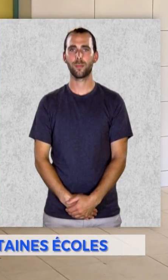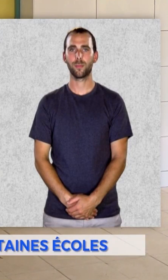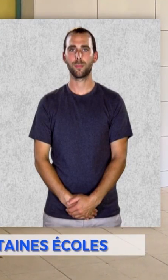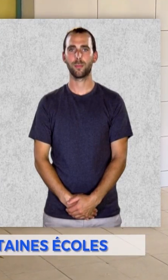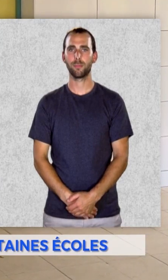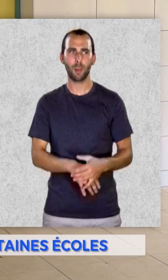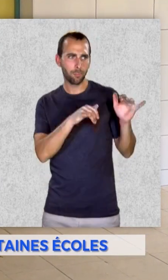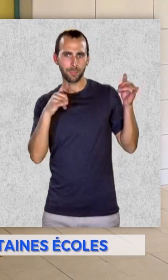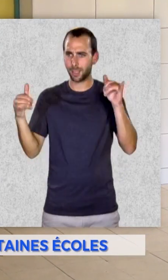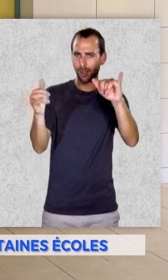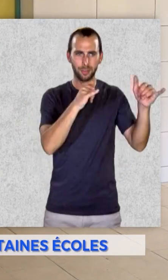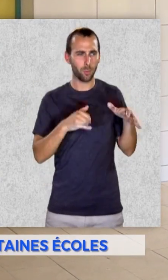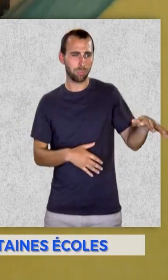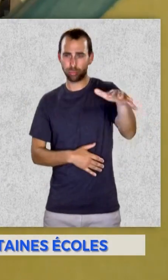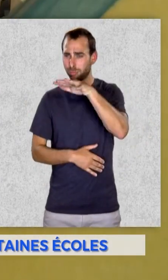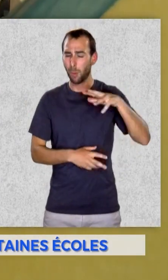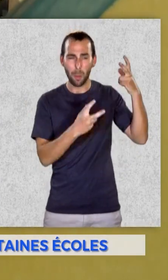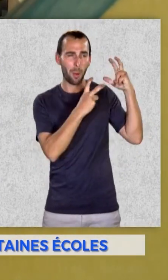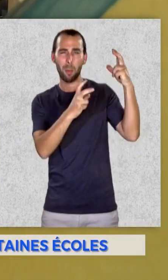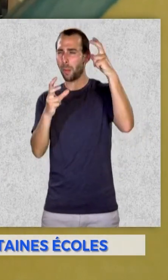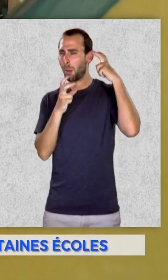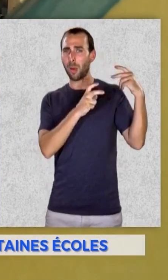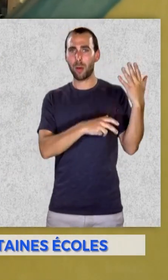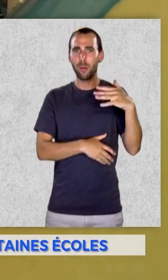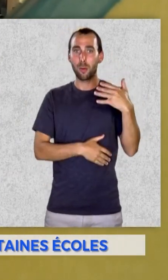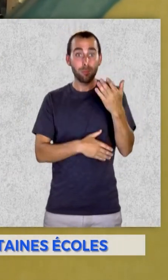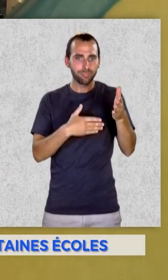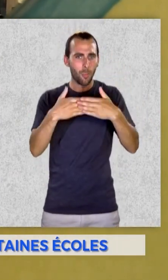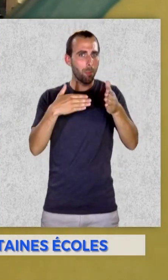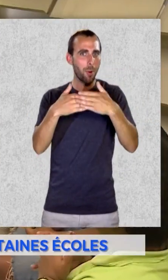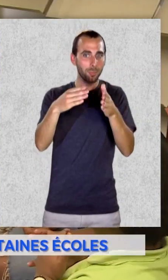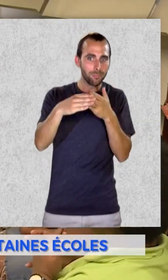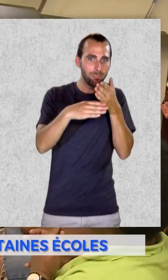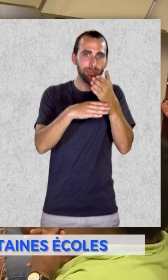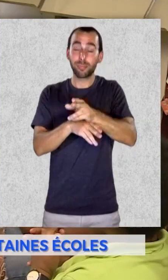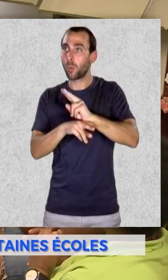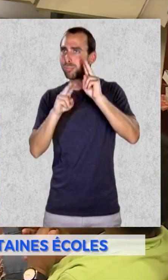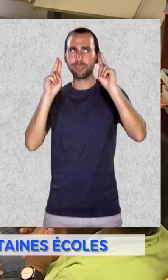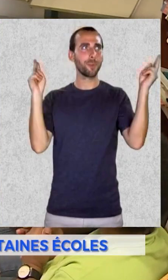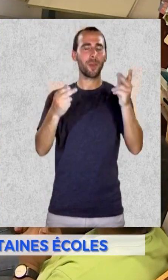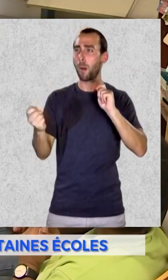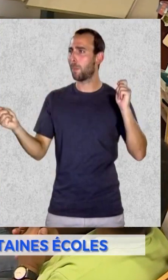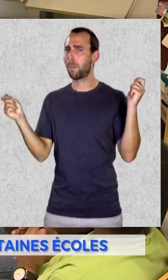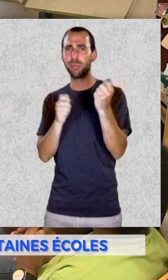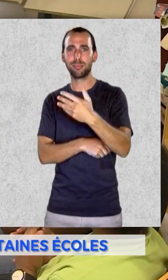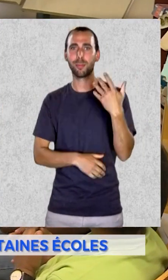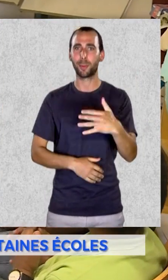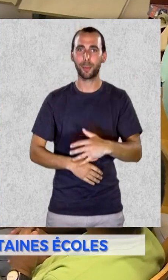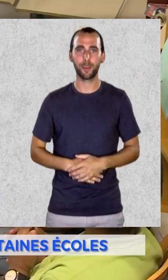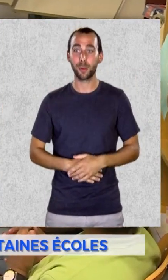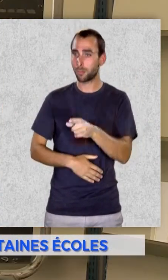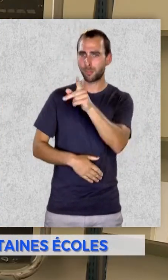Si dans la cour de récréation c'est très bruyant, il suffit de passer la porte pour changer d'univers. Au programme de cette